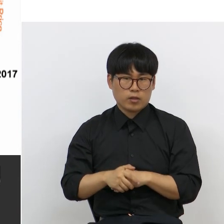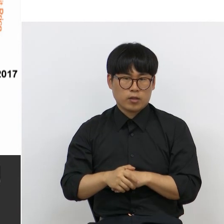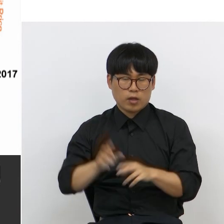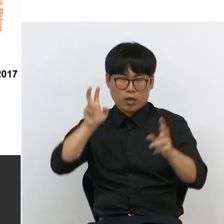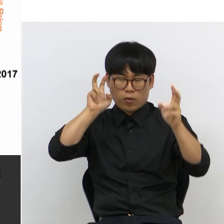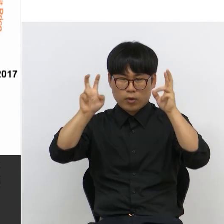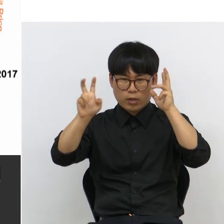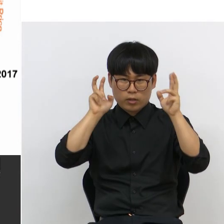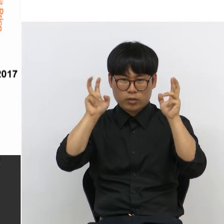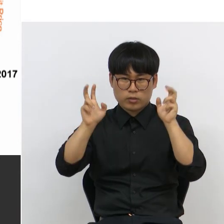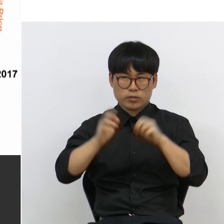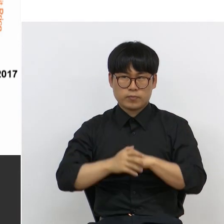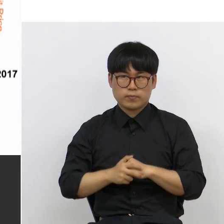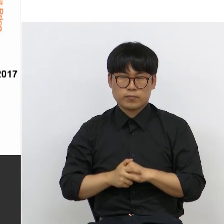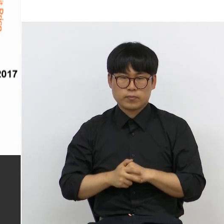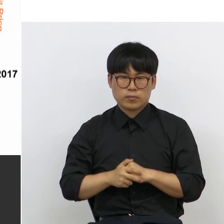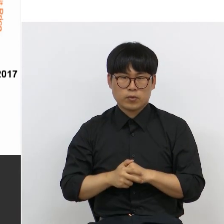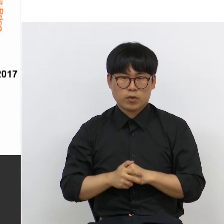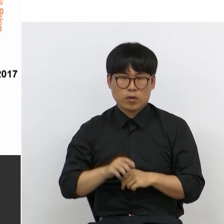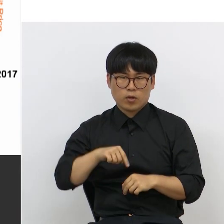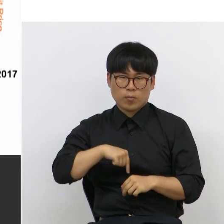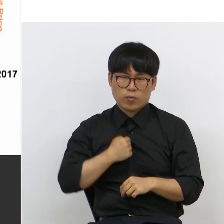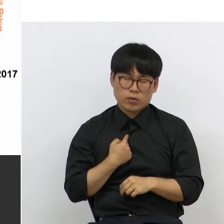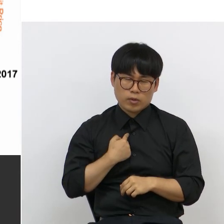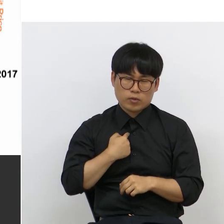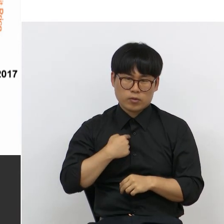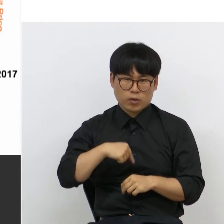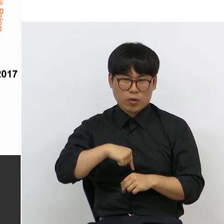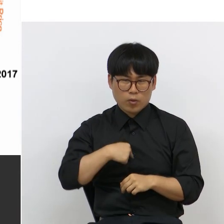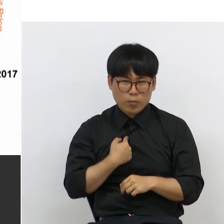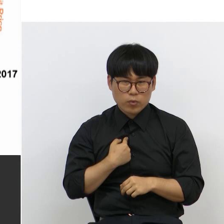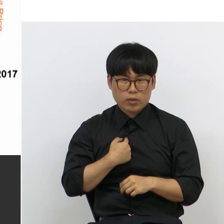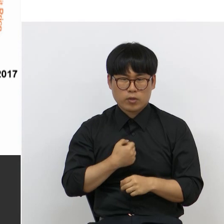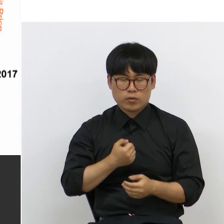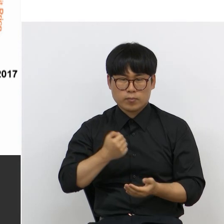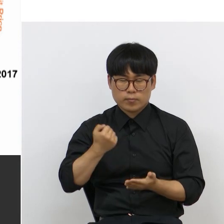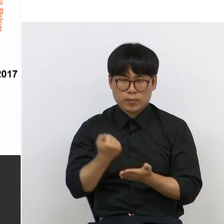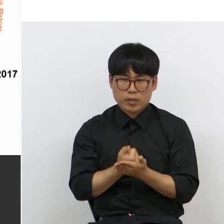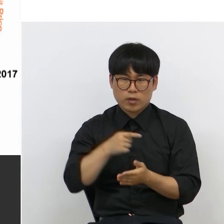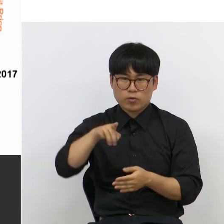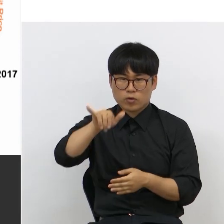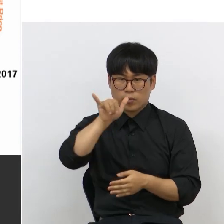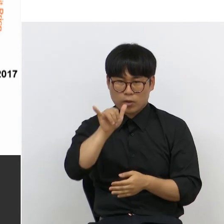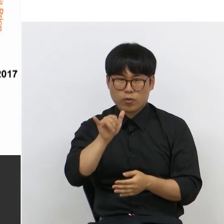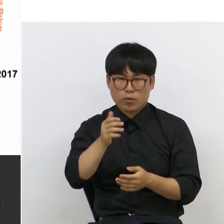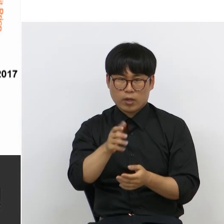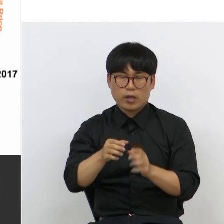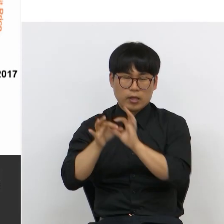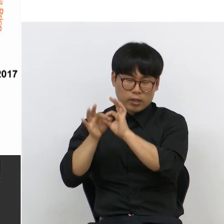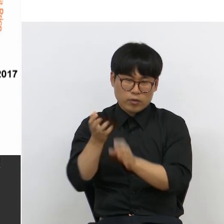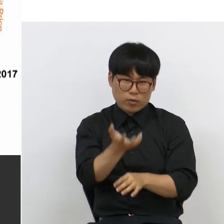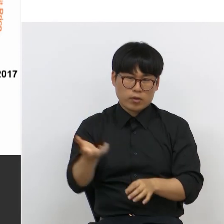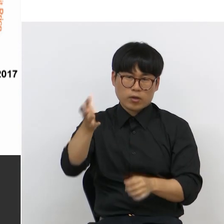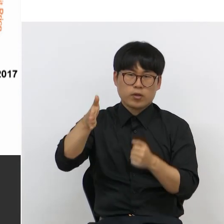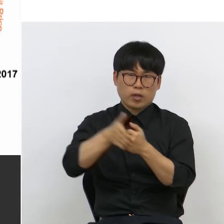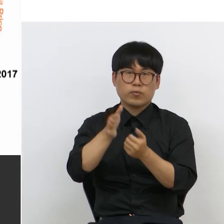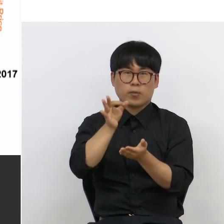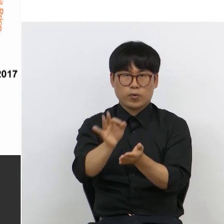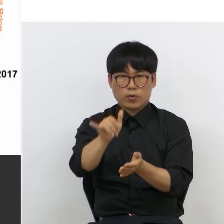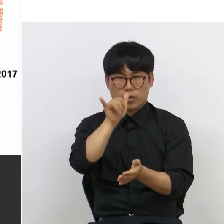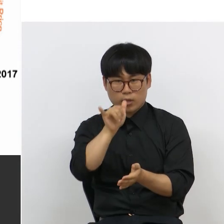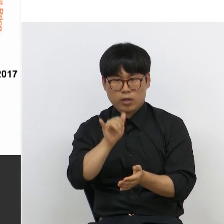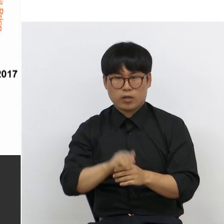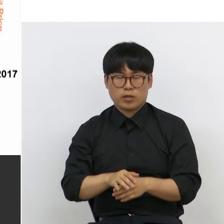자기들의 억울한 점이 있고 변명이 있죠. 계속 업그레이드 해야 되니까 비용이 든다. 근데 어찌됐건 가격이 안 떨어지는